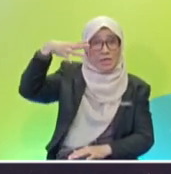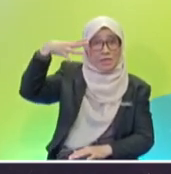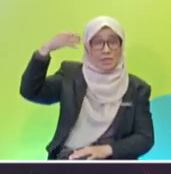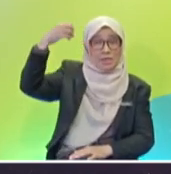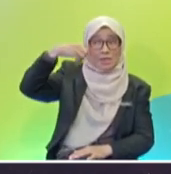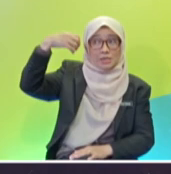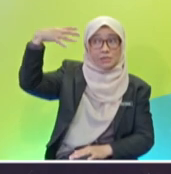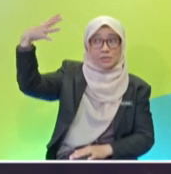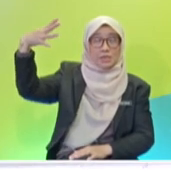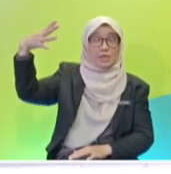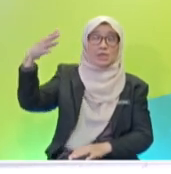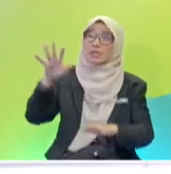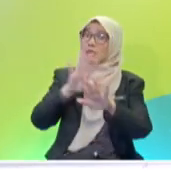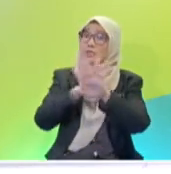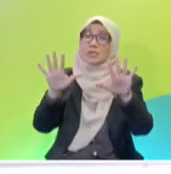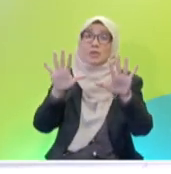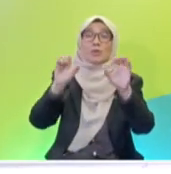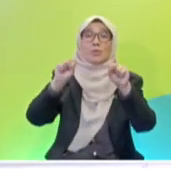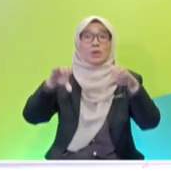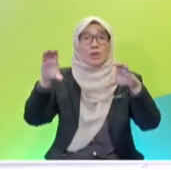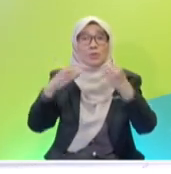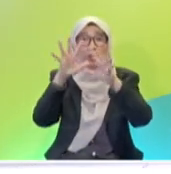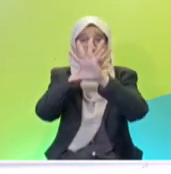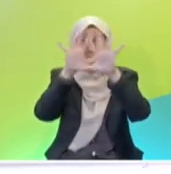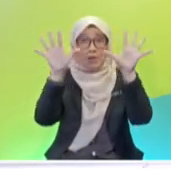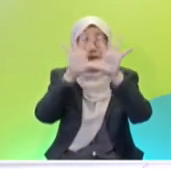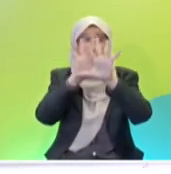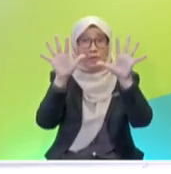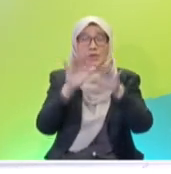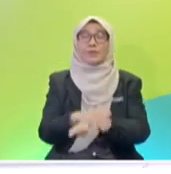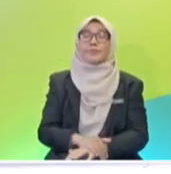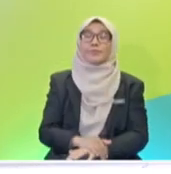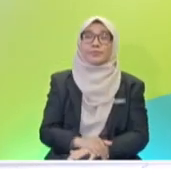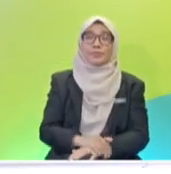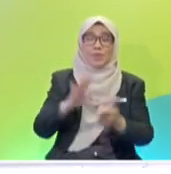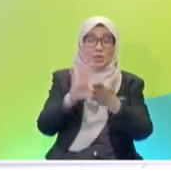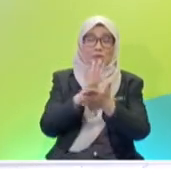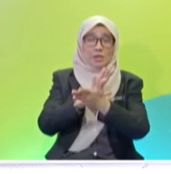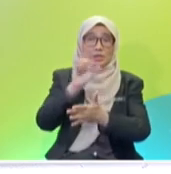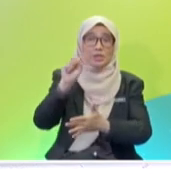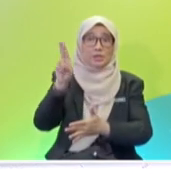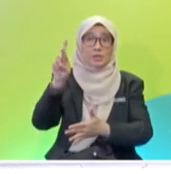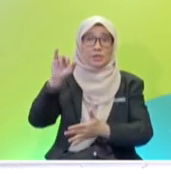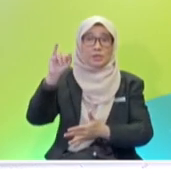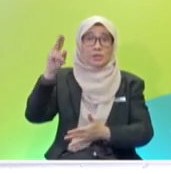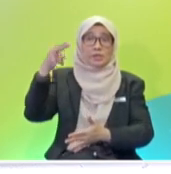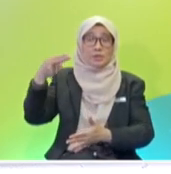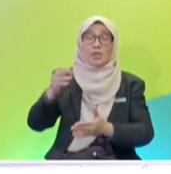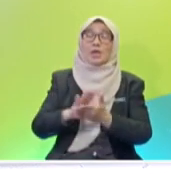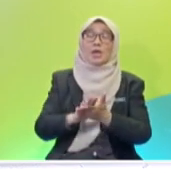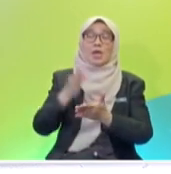tidak dapat menghasilkan bayang-bayang. Manakala kertas surih ialah bahan lup